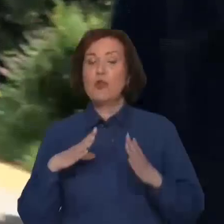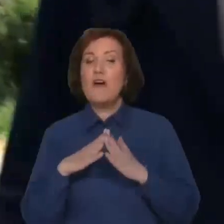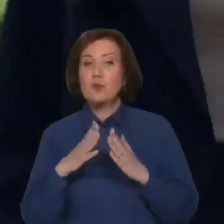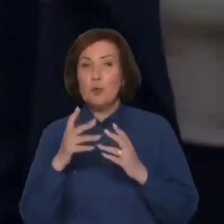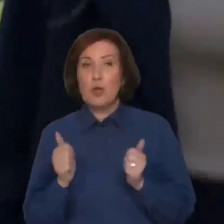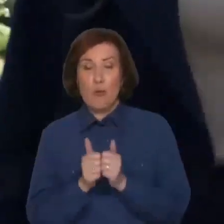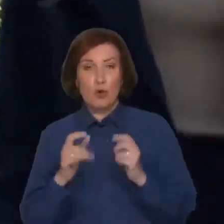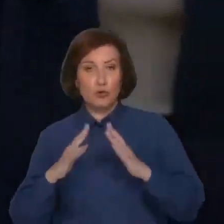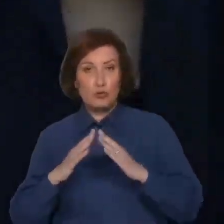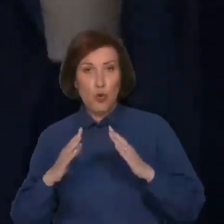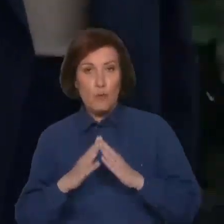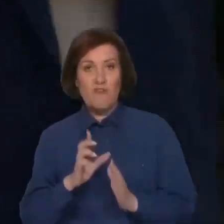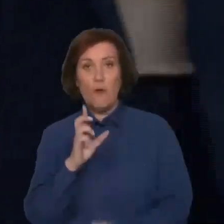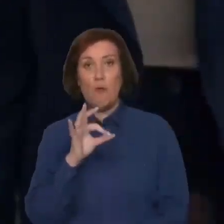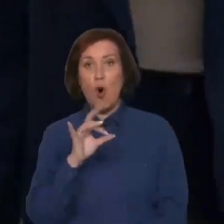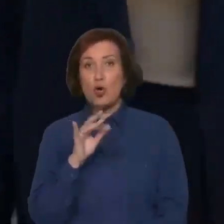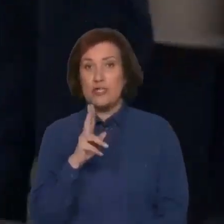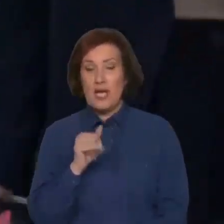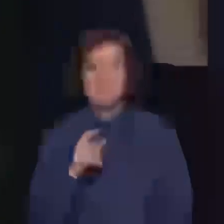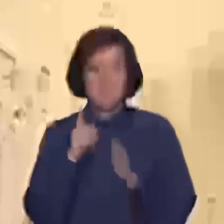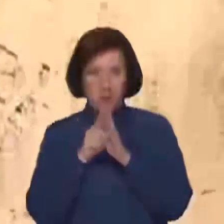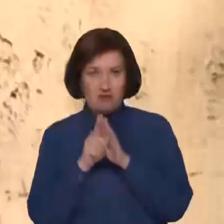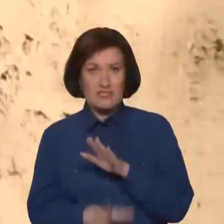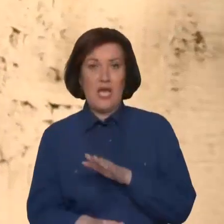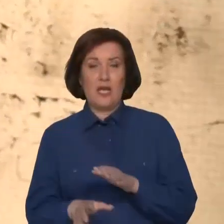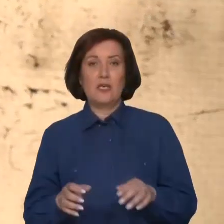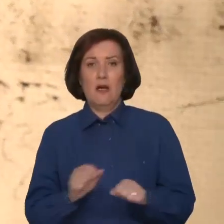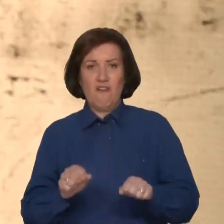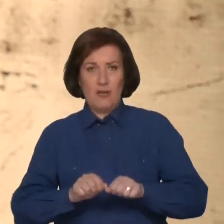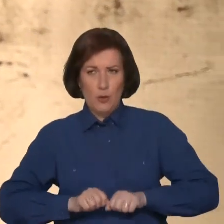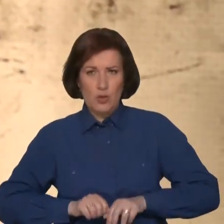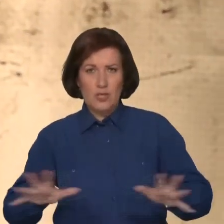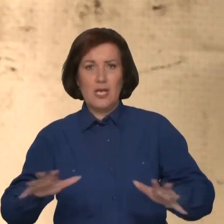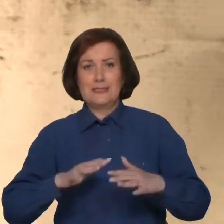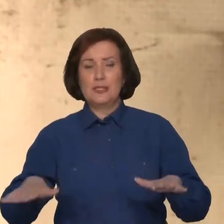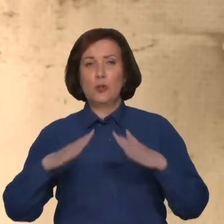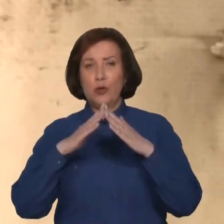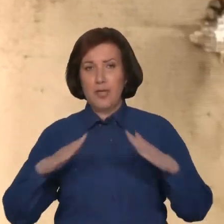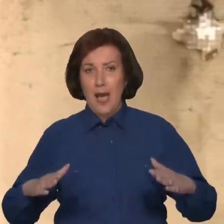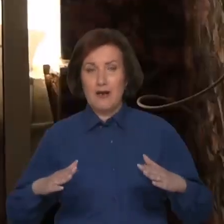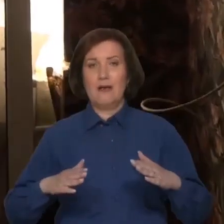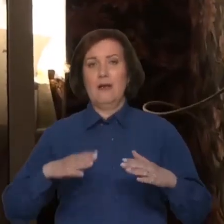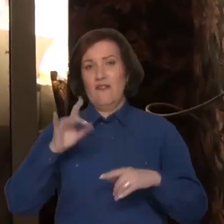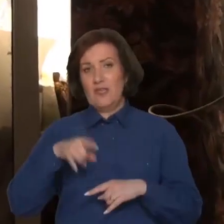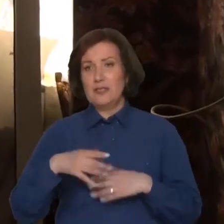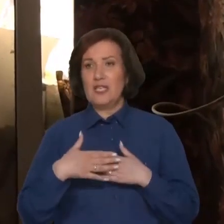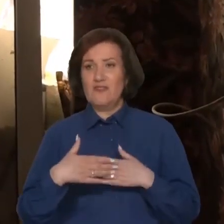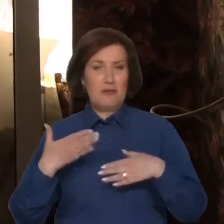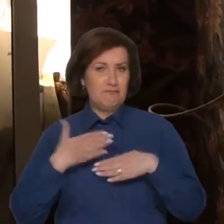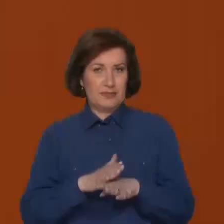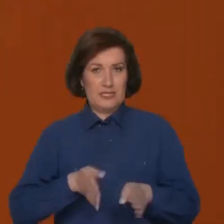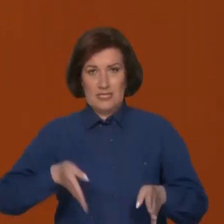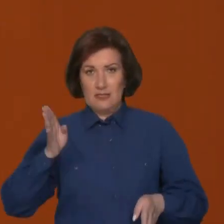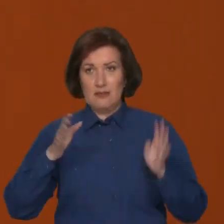коли поруч з її домом у Бородянці впав ворожий снаряд. Вибуховою хвилою знесло дах, вікна, двері, тріснули